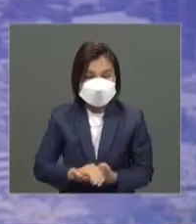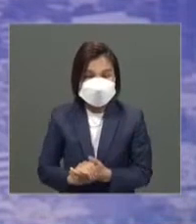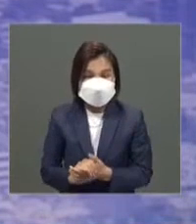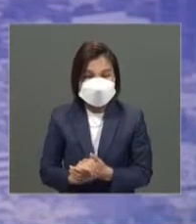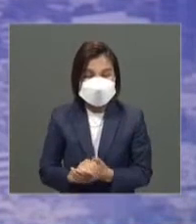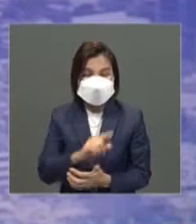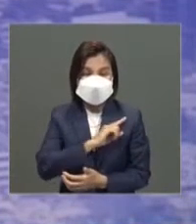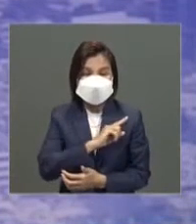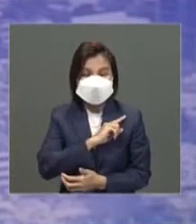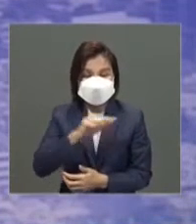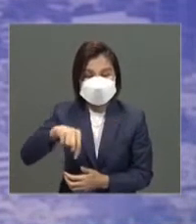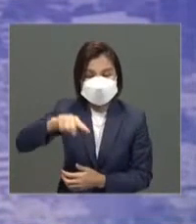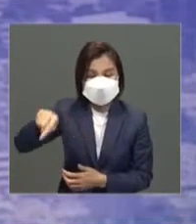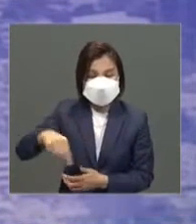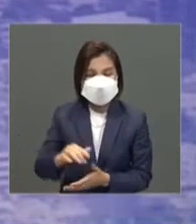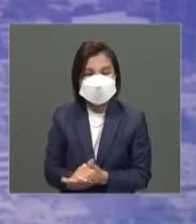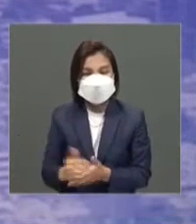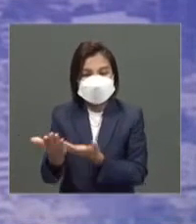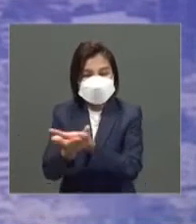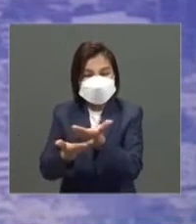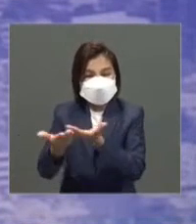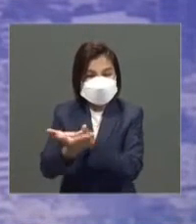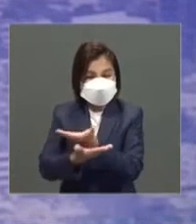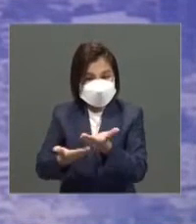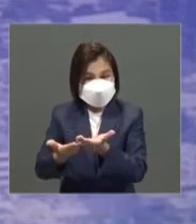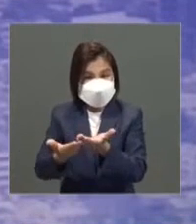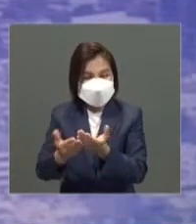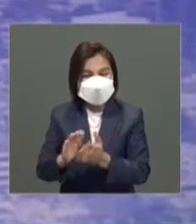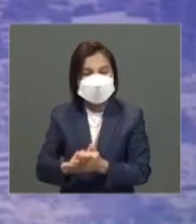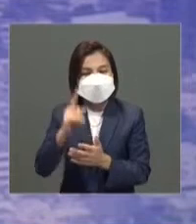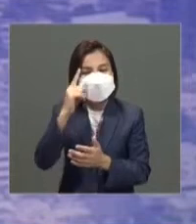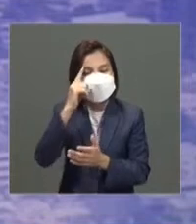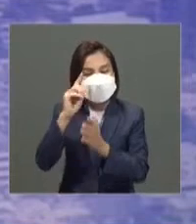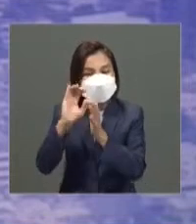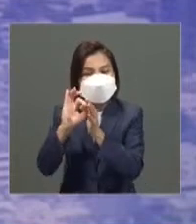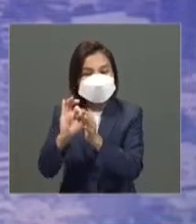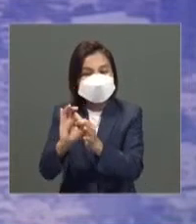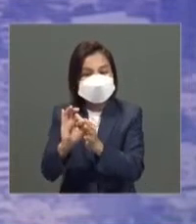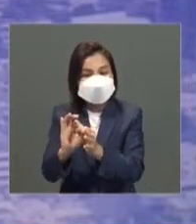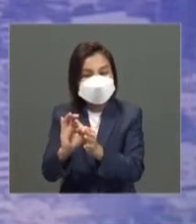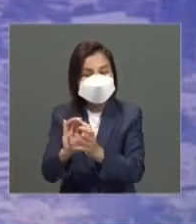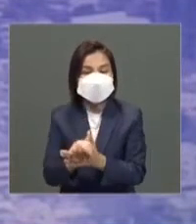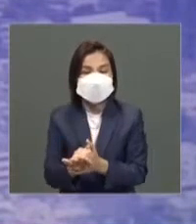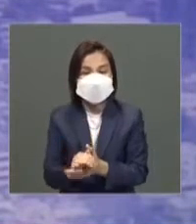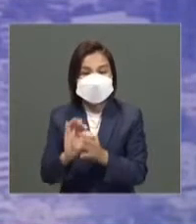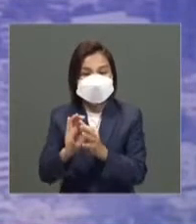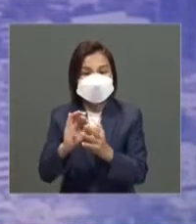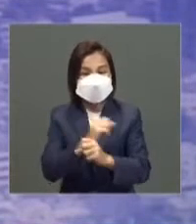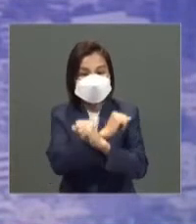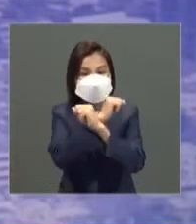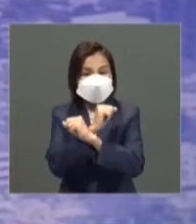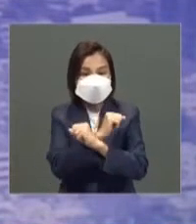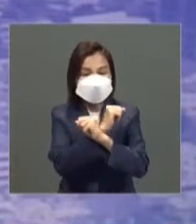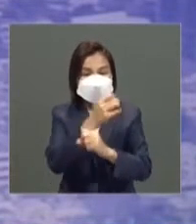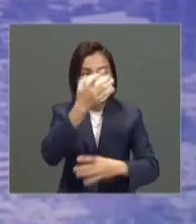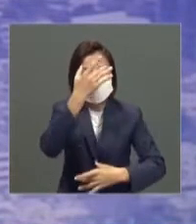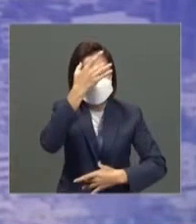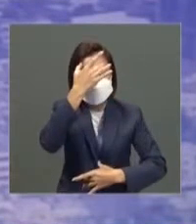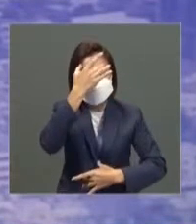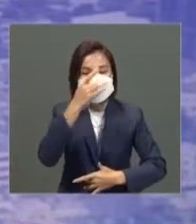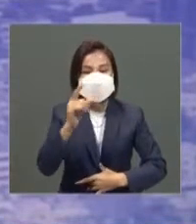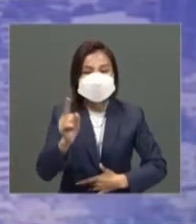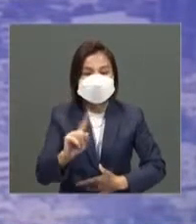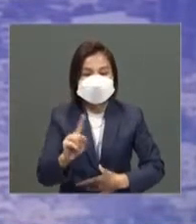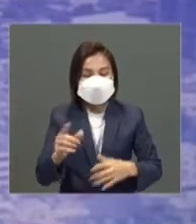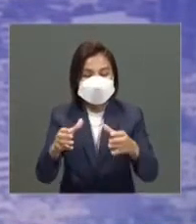ของทางกระทรวงสาธารณสุขก็จะต้องรับแต่เรื่องเข้ามาพิจารณาว่ามีผลในเรื่องของการป้องกันควบคุมโรคอย่างไร